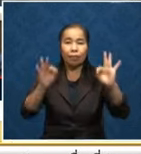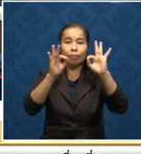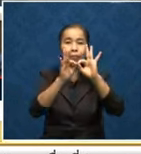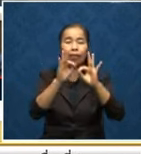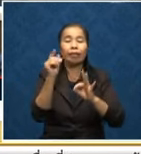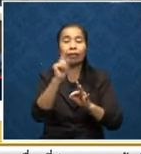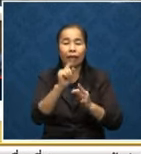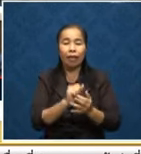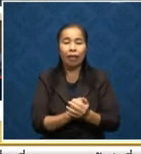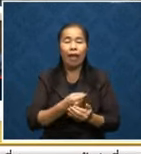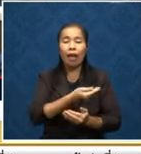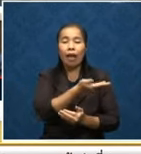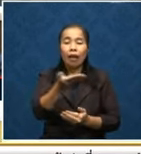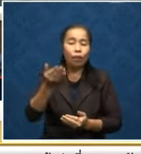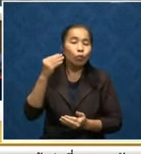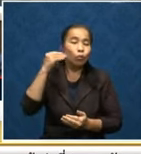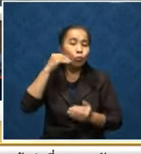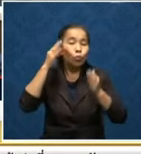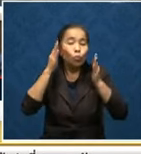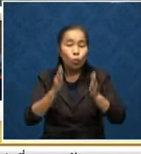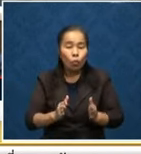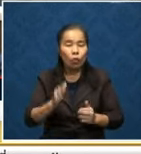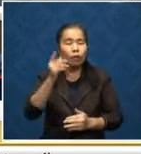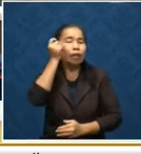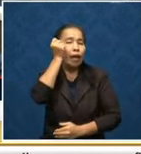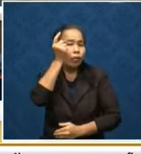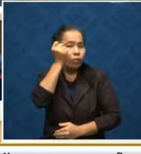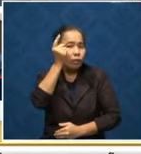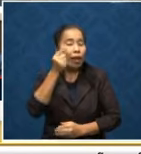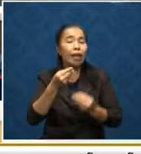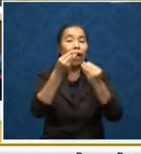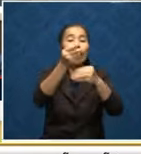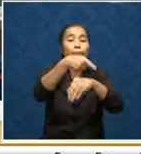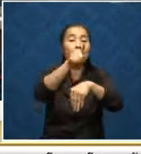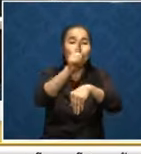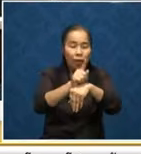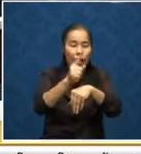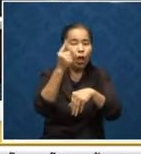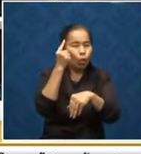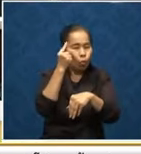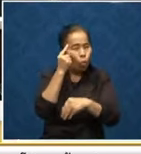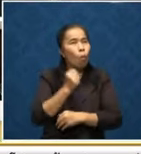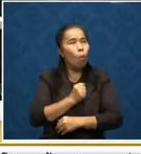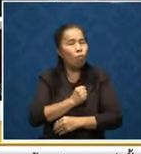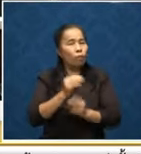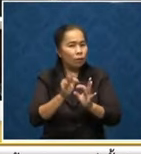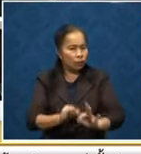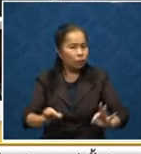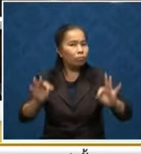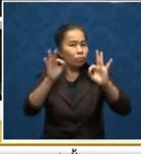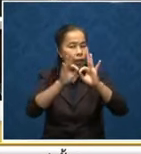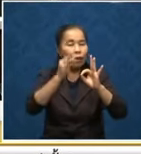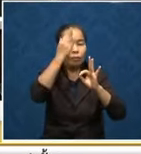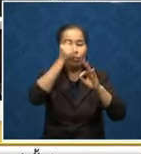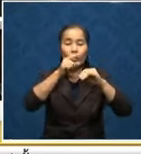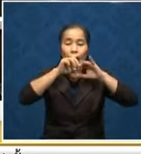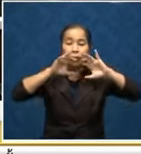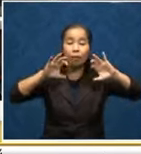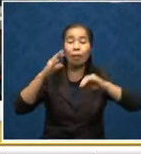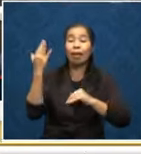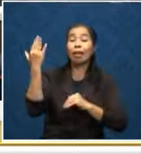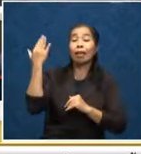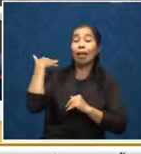จะให้ทุกท่านนะครับได้เข้าใจแล้วก็ให้ท่านประธานได้ทราบถึงความสำคัญที่รัฐบาลได้